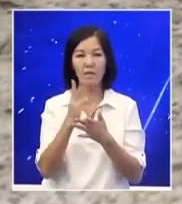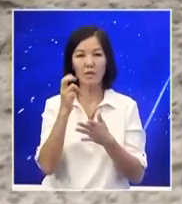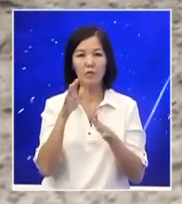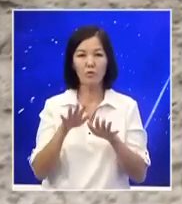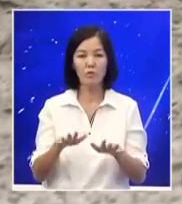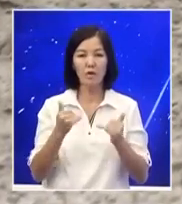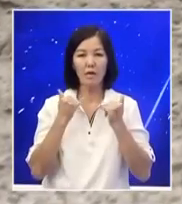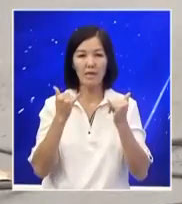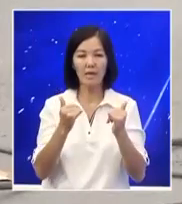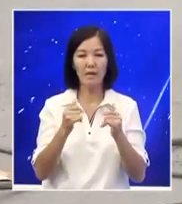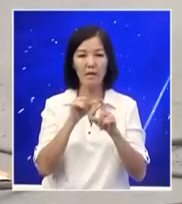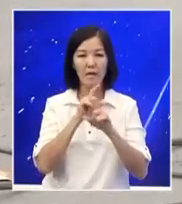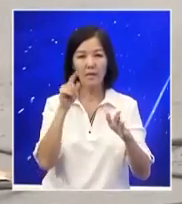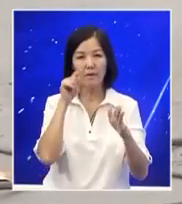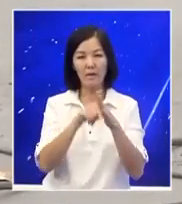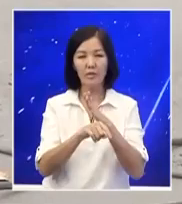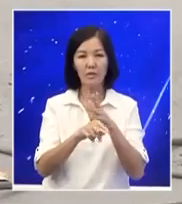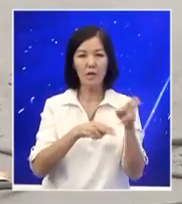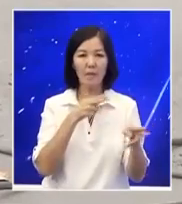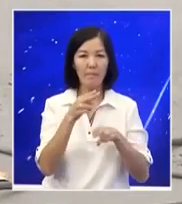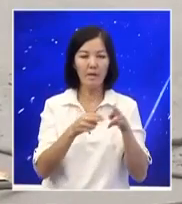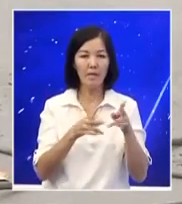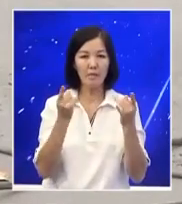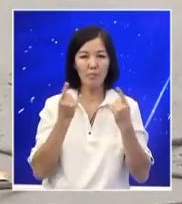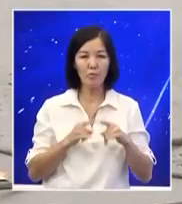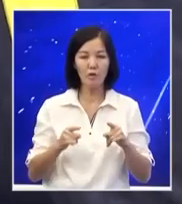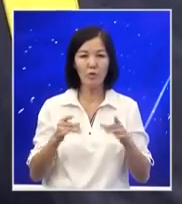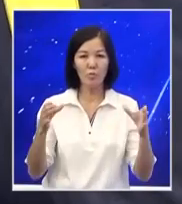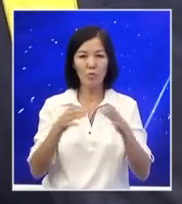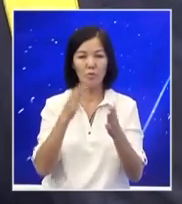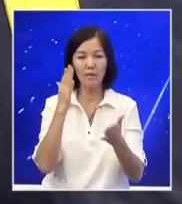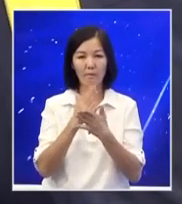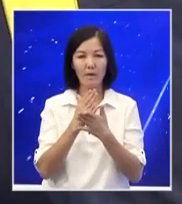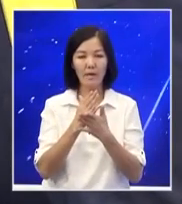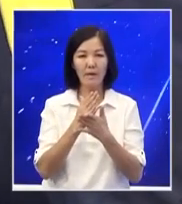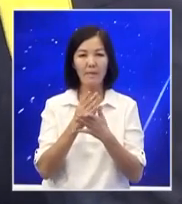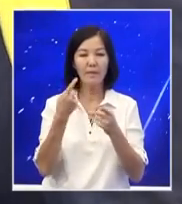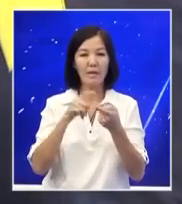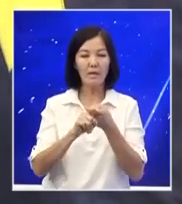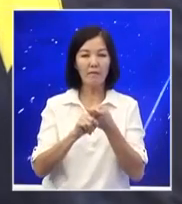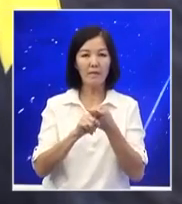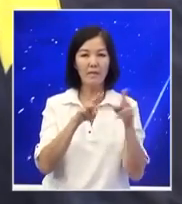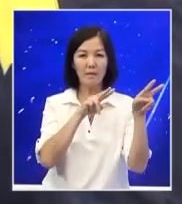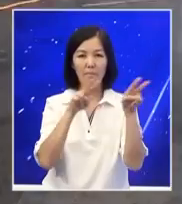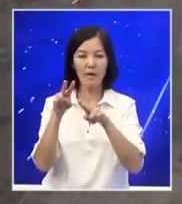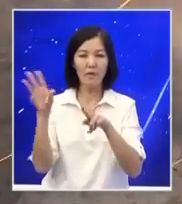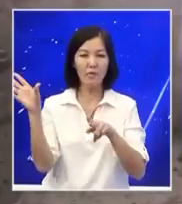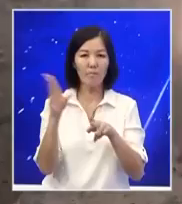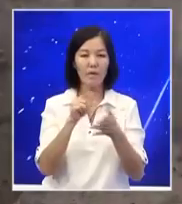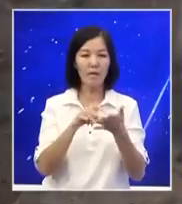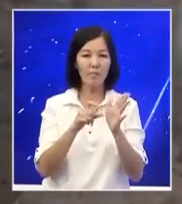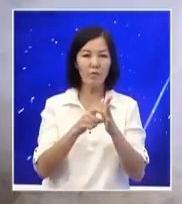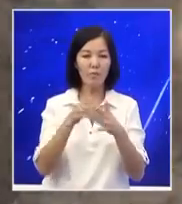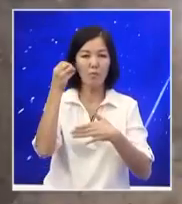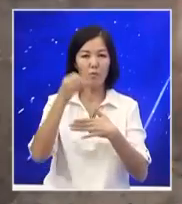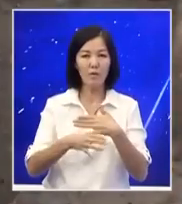орынға шақталған. Ғимарат ішіне ота және босану бөлімі де кіреді. Инфекциялық бақылаудың барлық стандартына сай. Әр бөлмеде